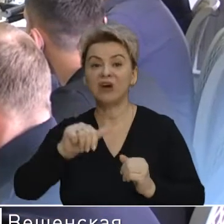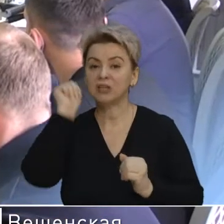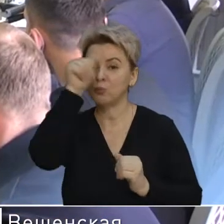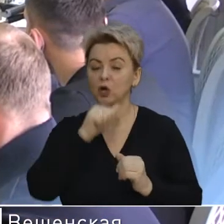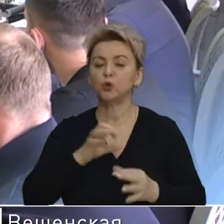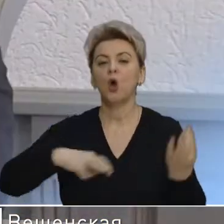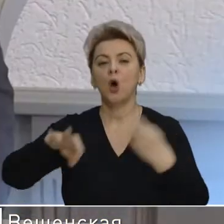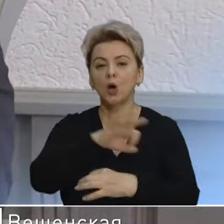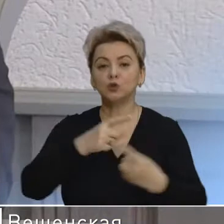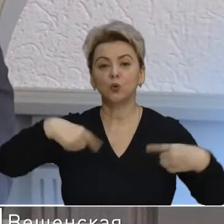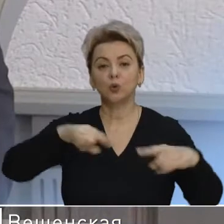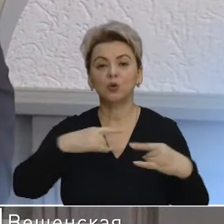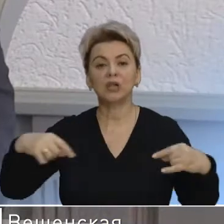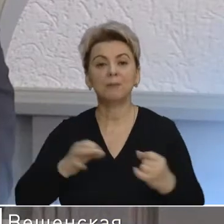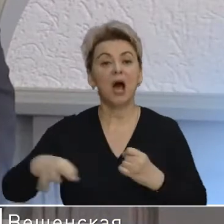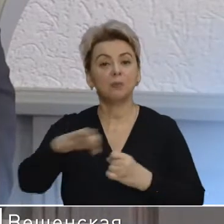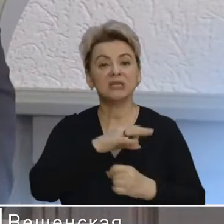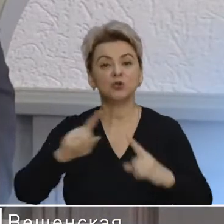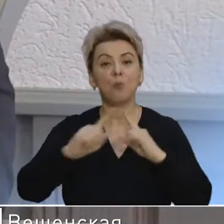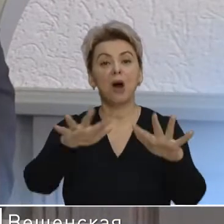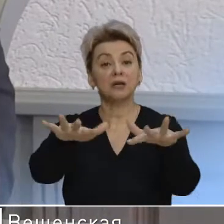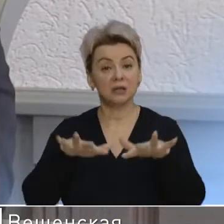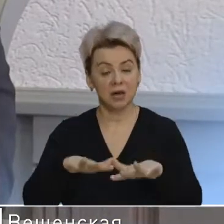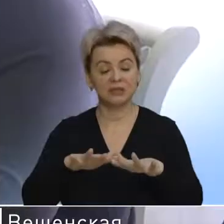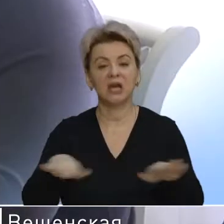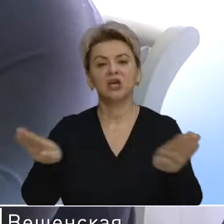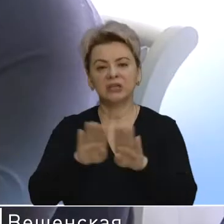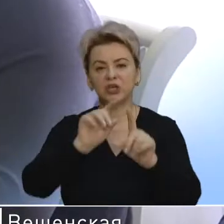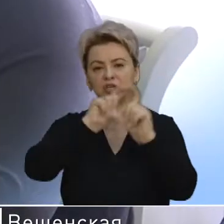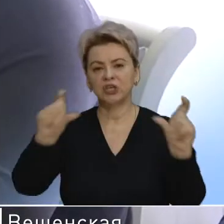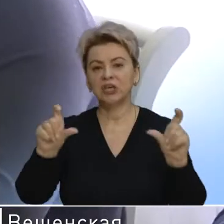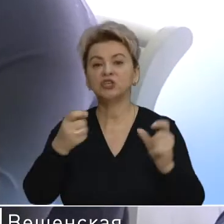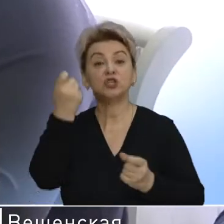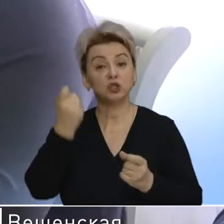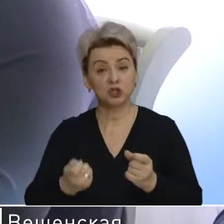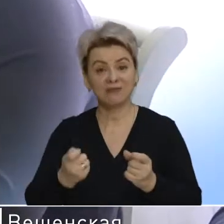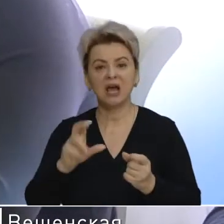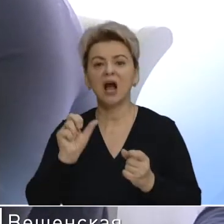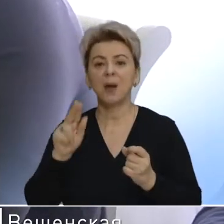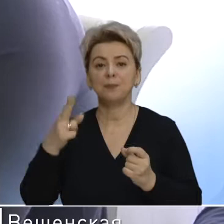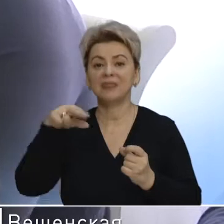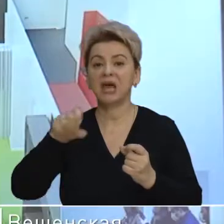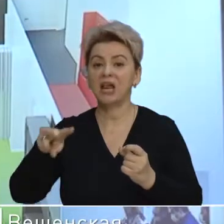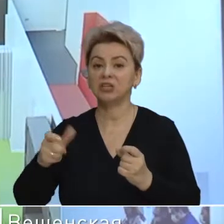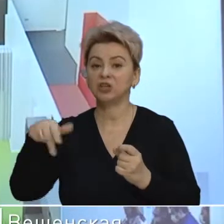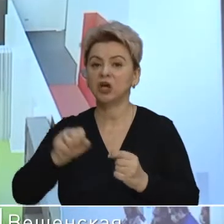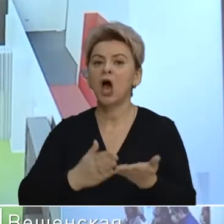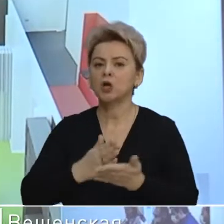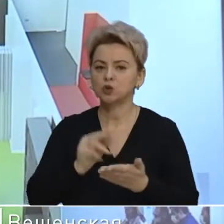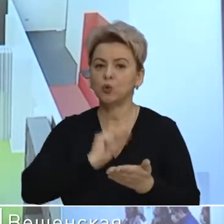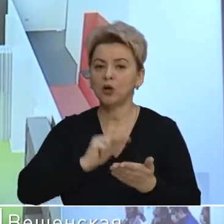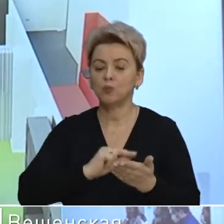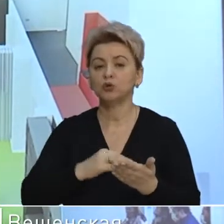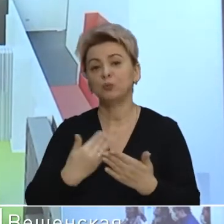году, обсудили за круглым столом в областном парламенте. Модульные здания значительно дешевле капитальных, а срок их службы